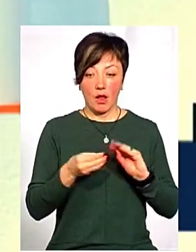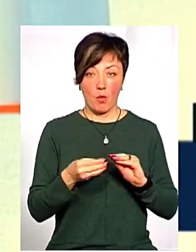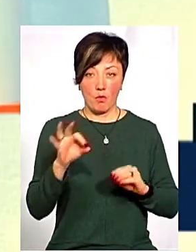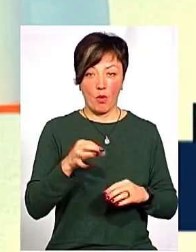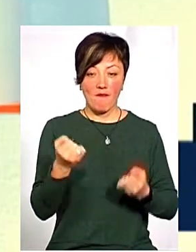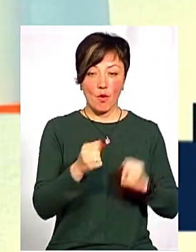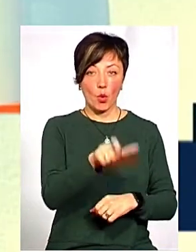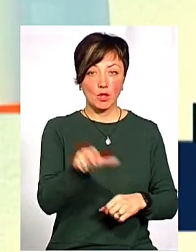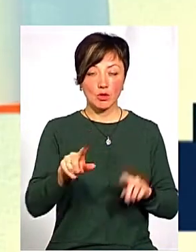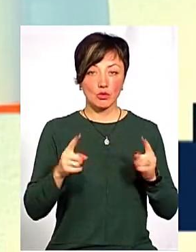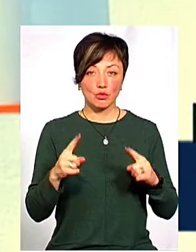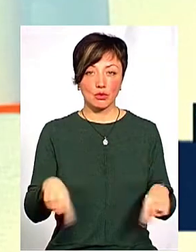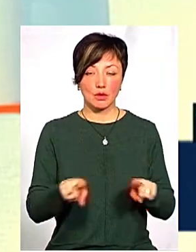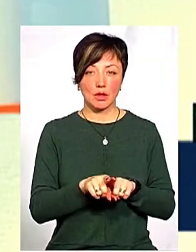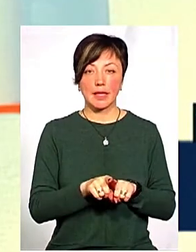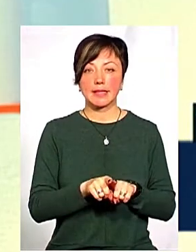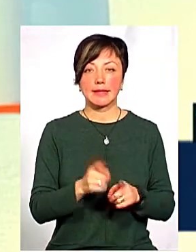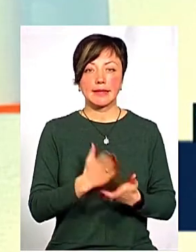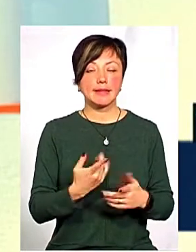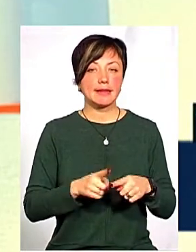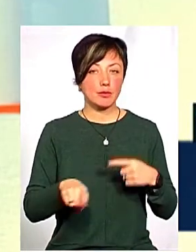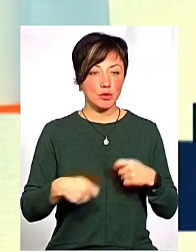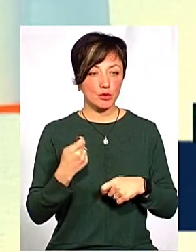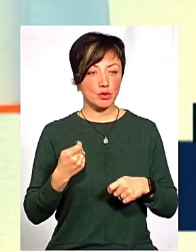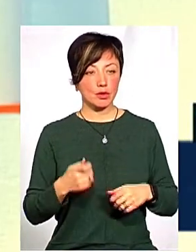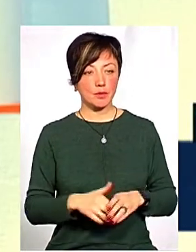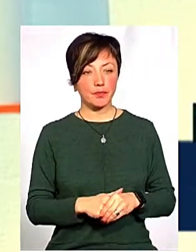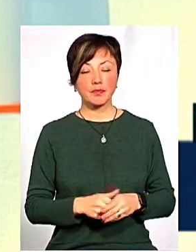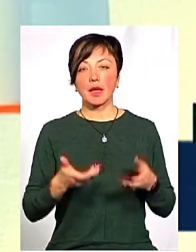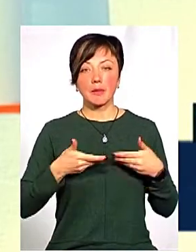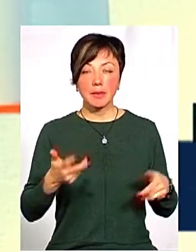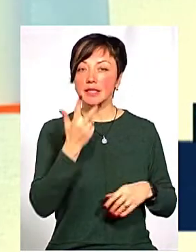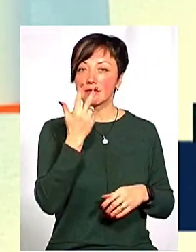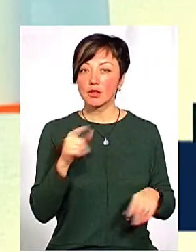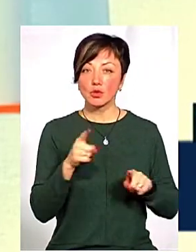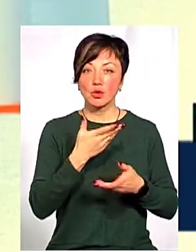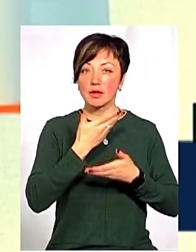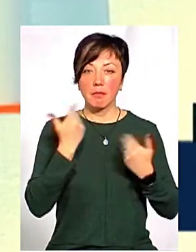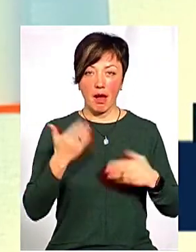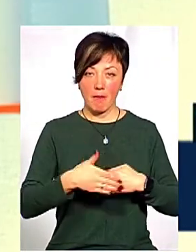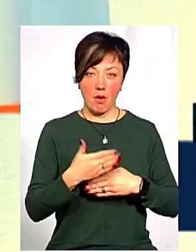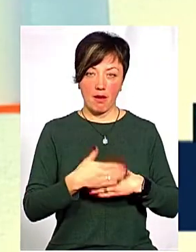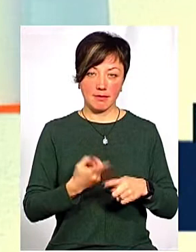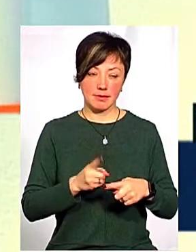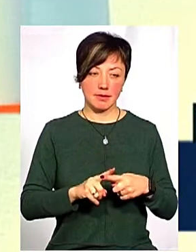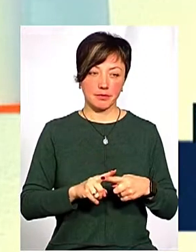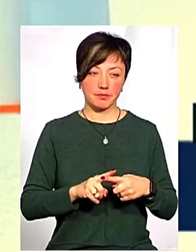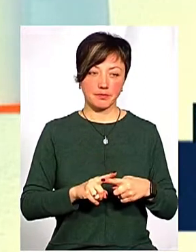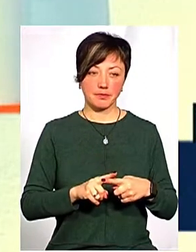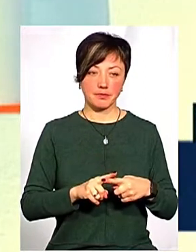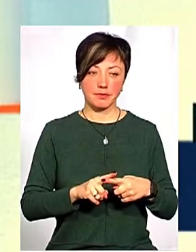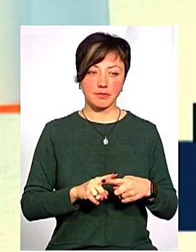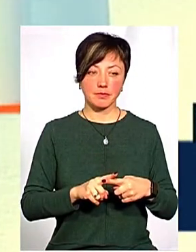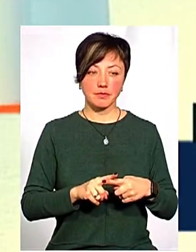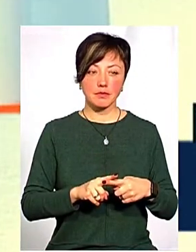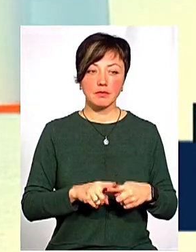за водіїв, да, чому саме от, є це порушення. Ми звикли, що немає покарання за це.